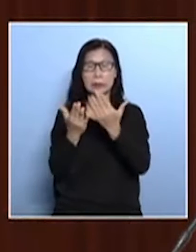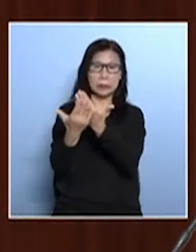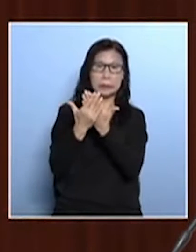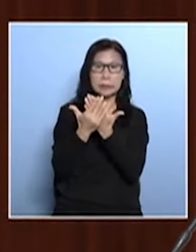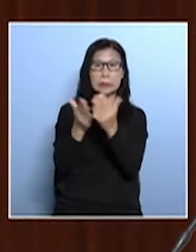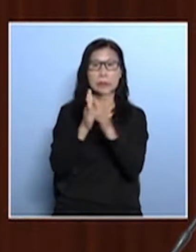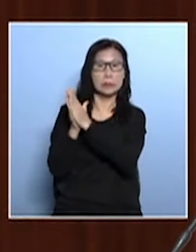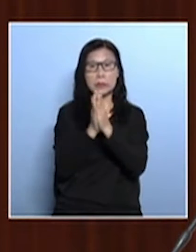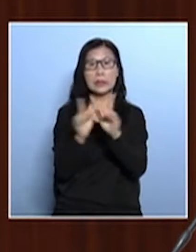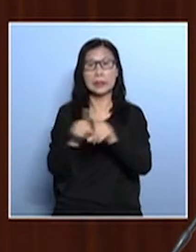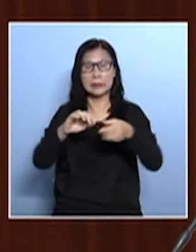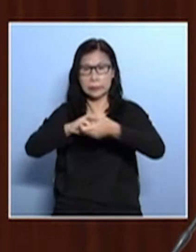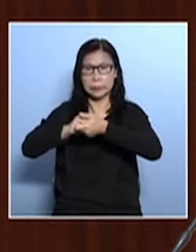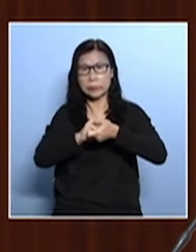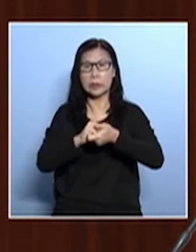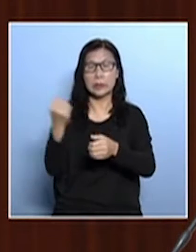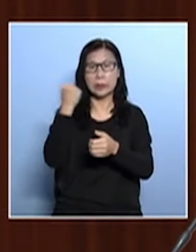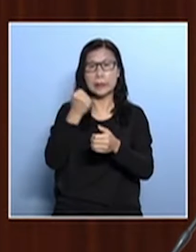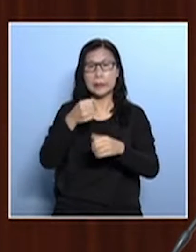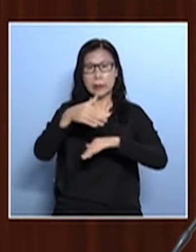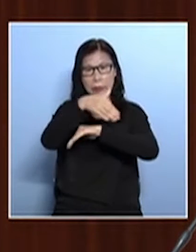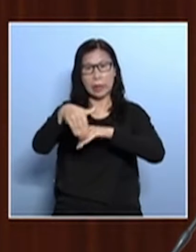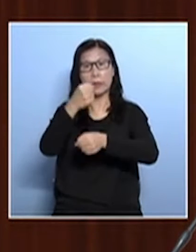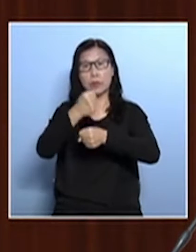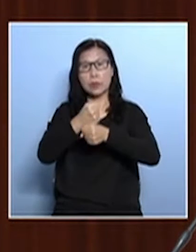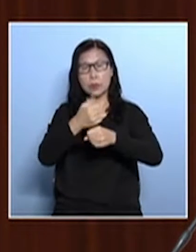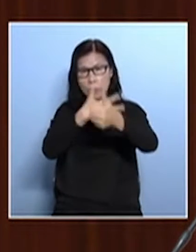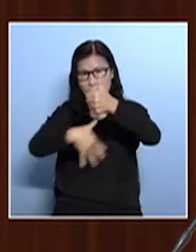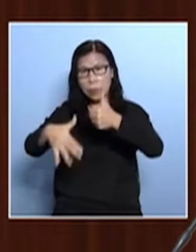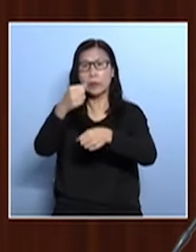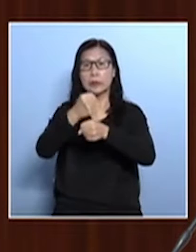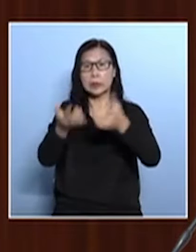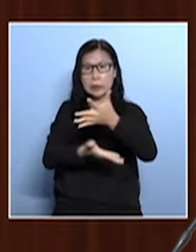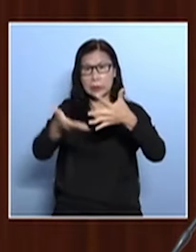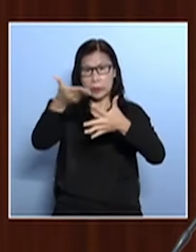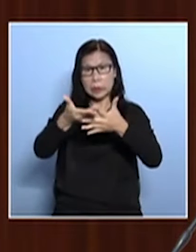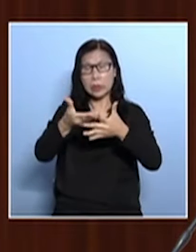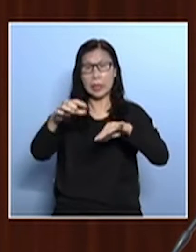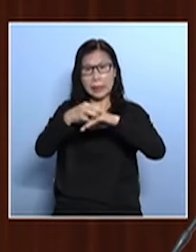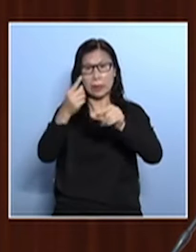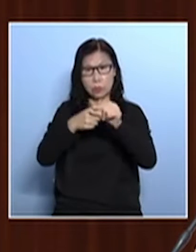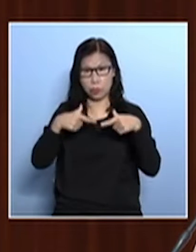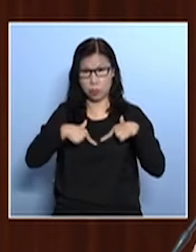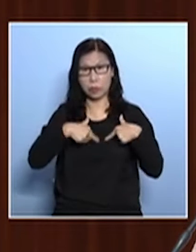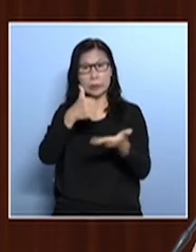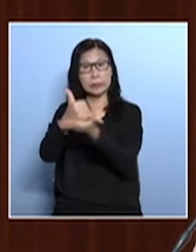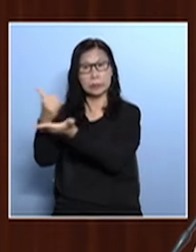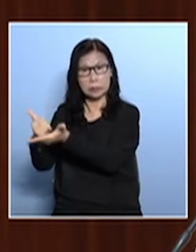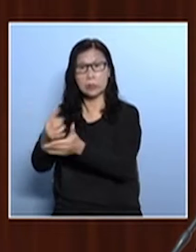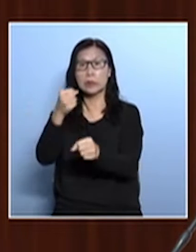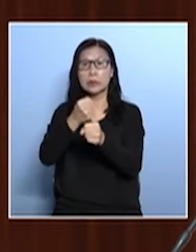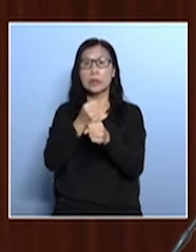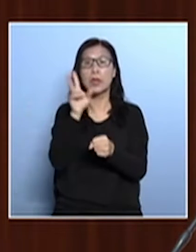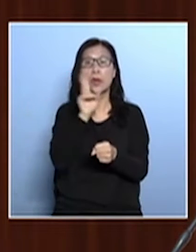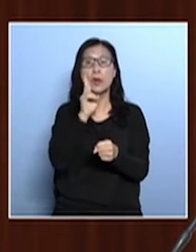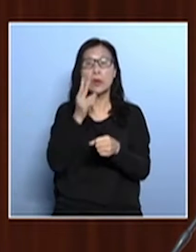動、協作的原則積極施政，無論在提升香港金融中心地位的工作，例